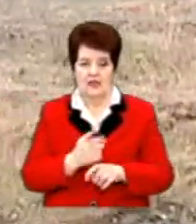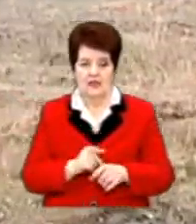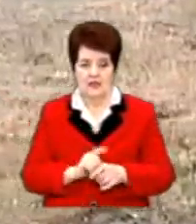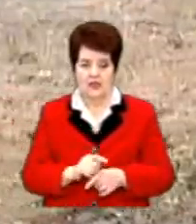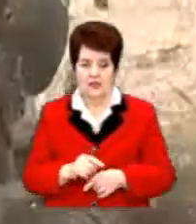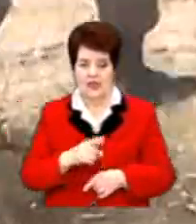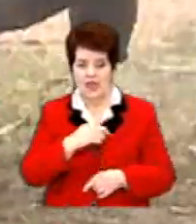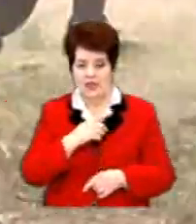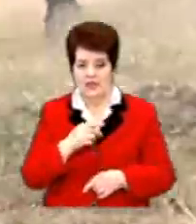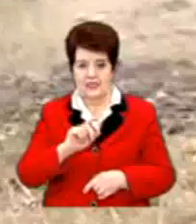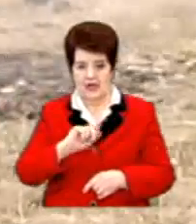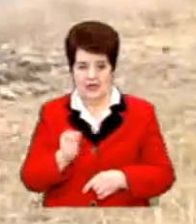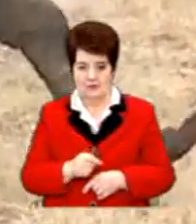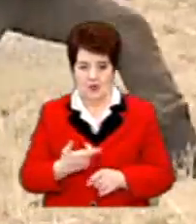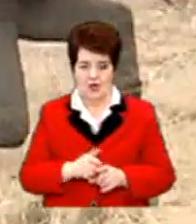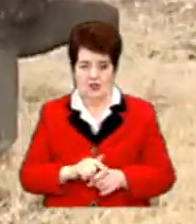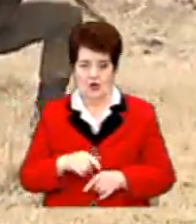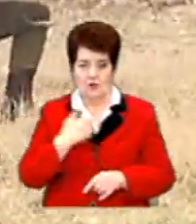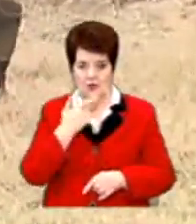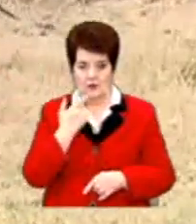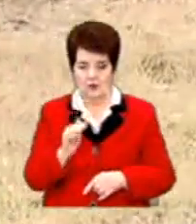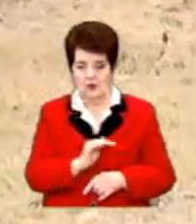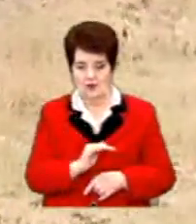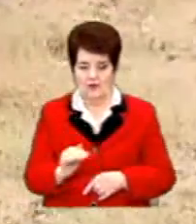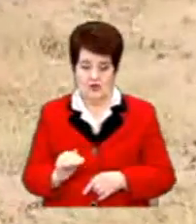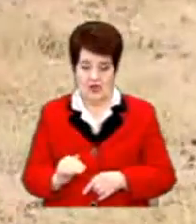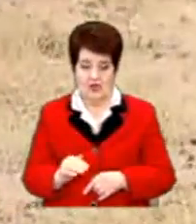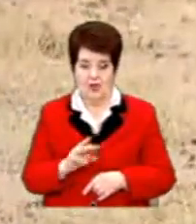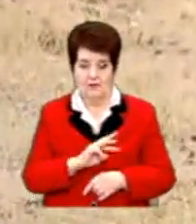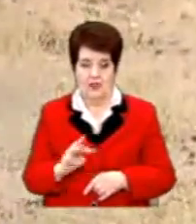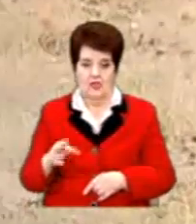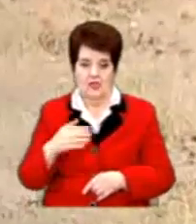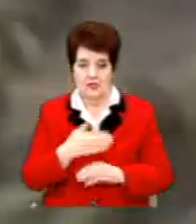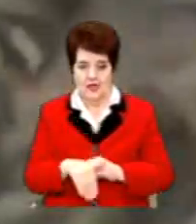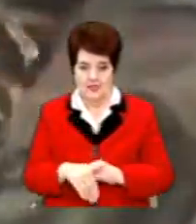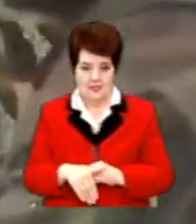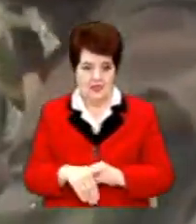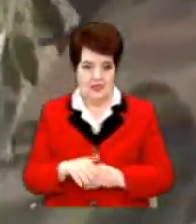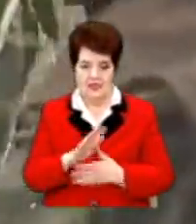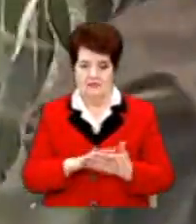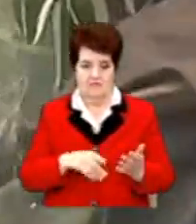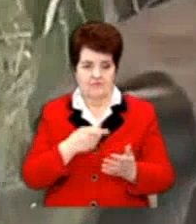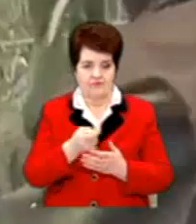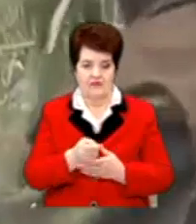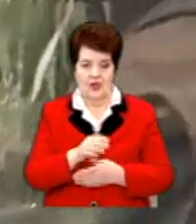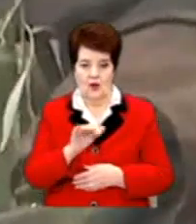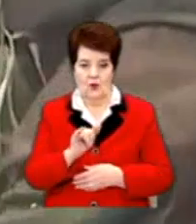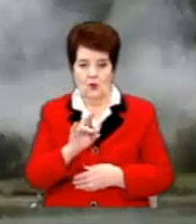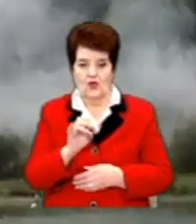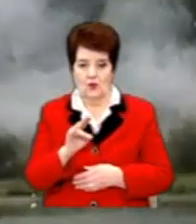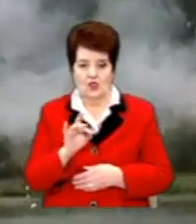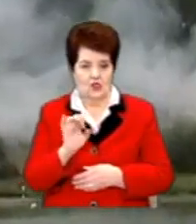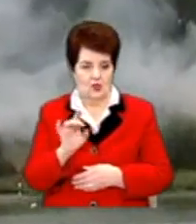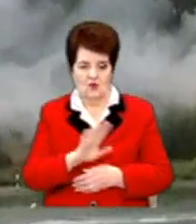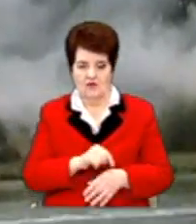prevenit vărsările de sânge, așa cum a spus oficialul. Ministrul de Externe nu a reacționat la cererea unioniștilor.